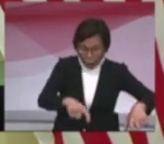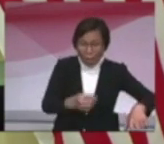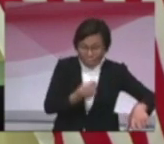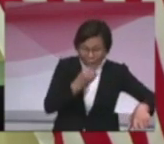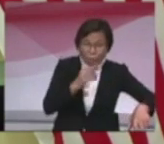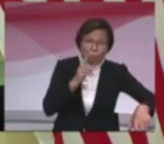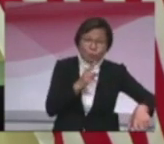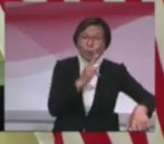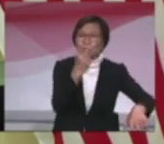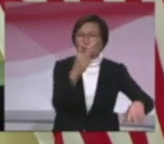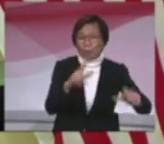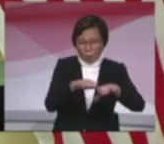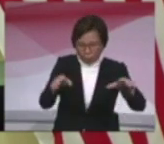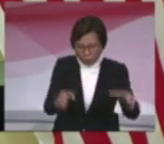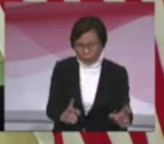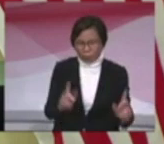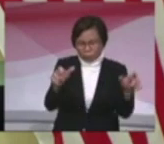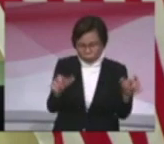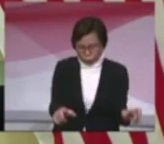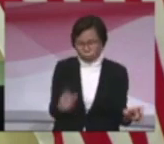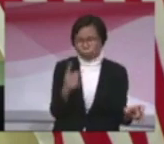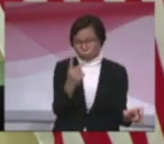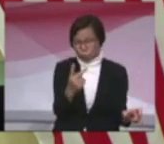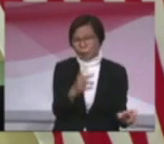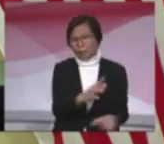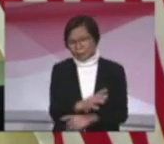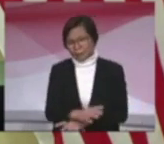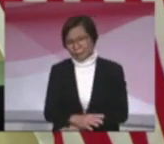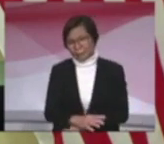2 orang untuk 1 meja, manakala